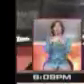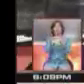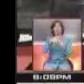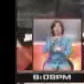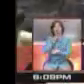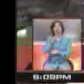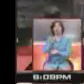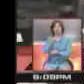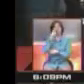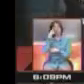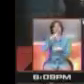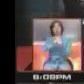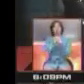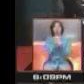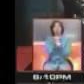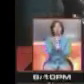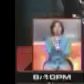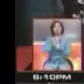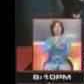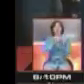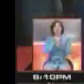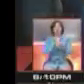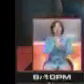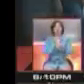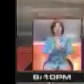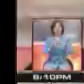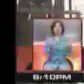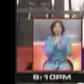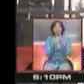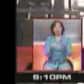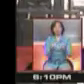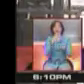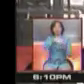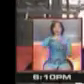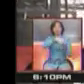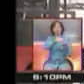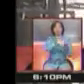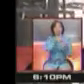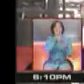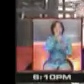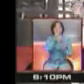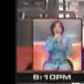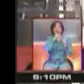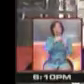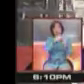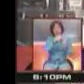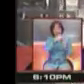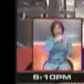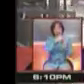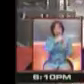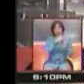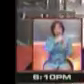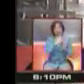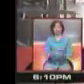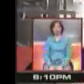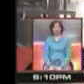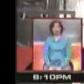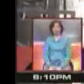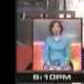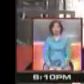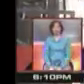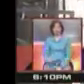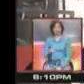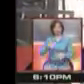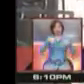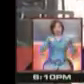i-makeover ang EDSA. Umabot sa 3 million pesos ang gastos dito. Ito yung parang gateway ng EDSA.